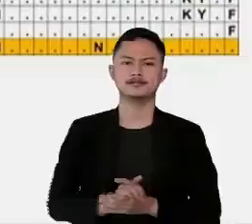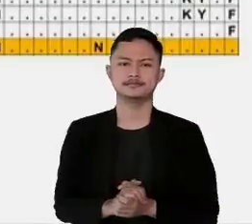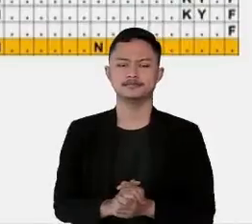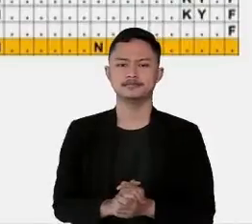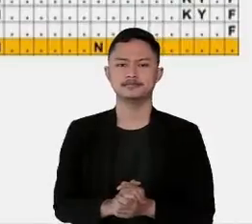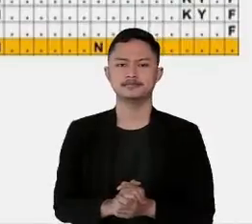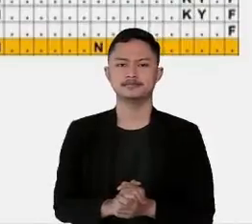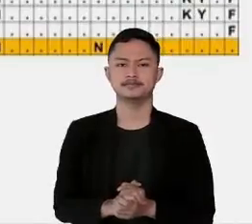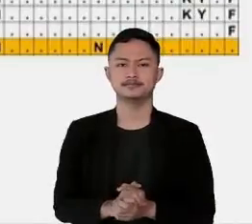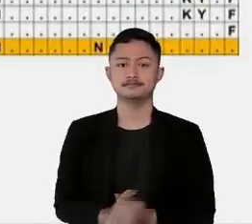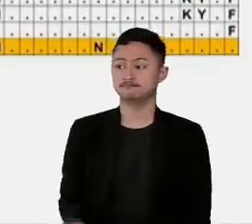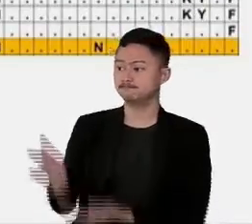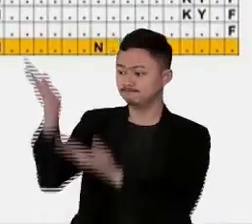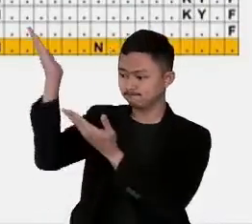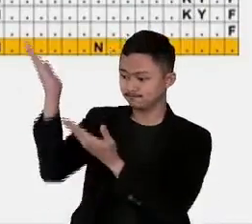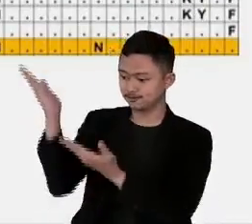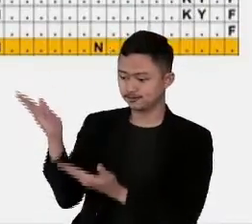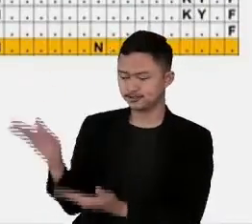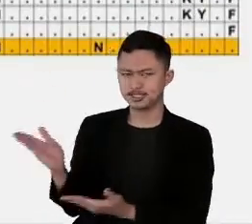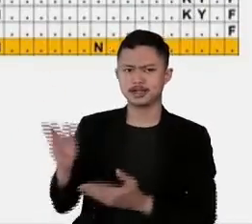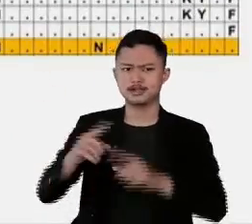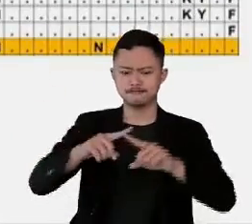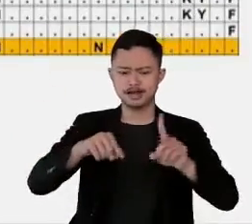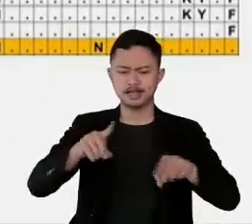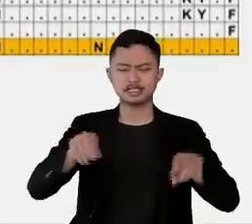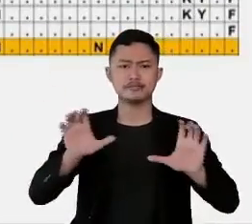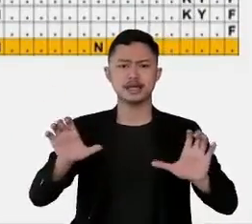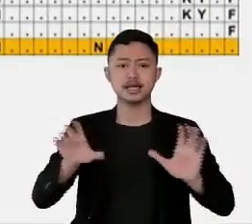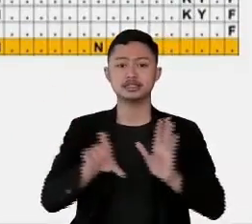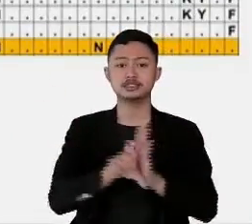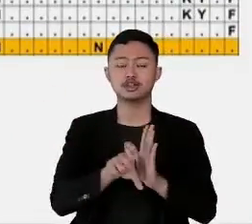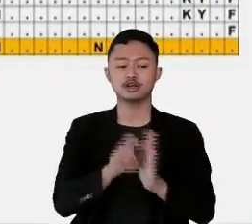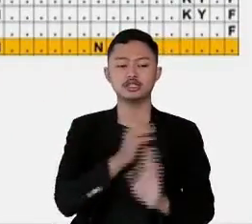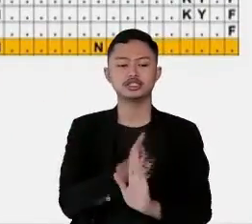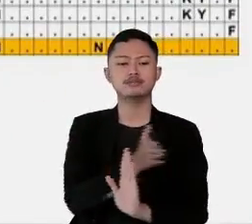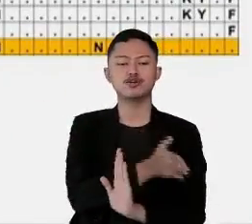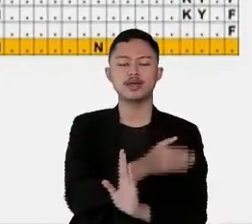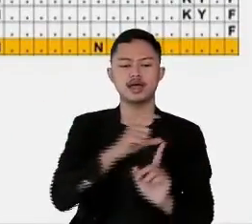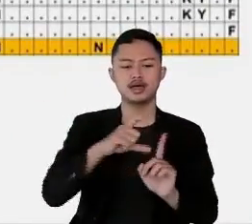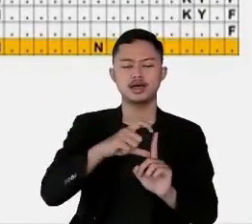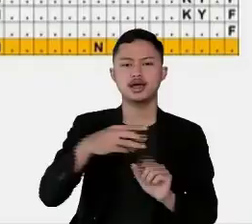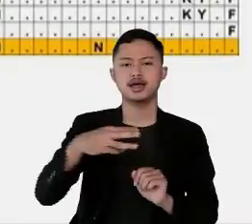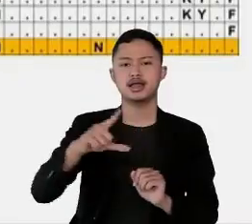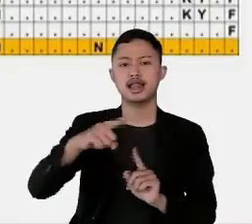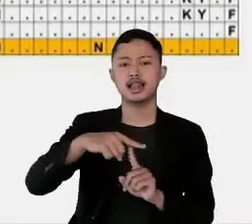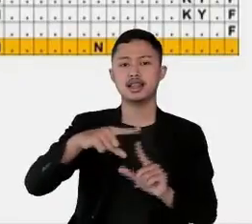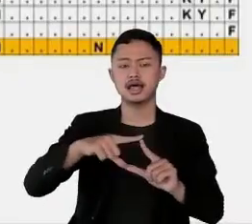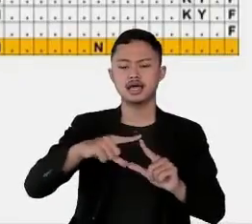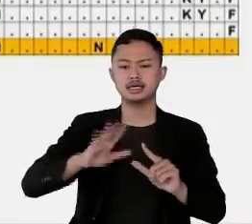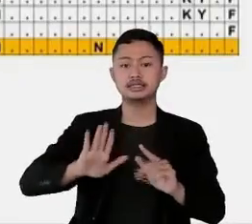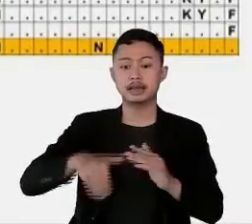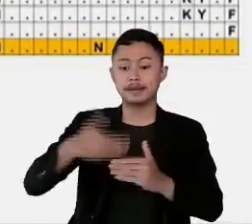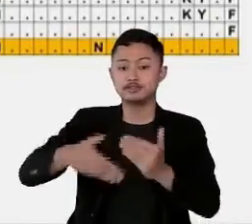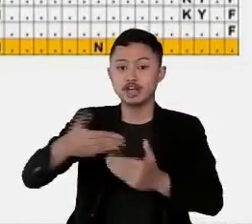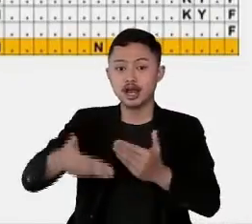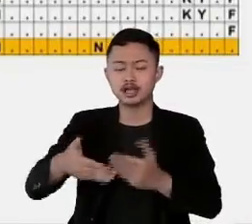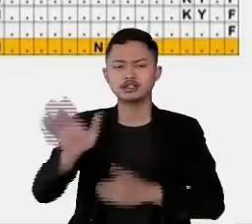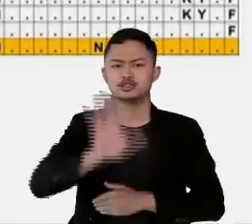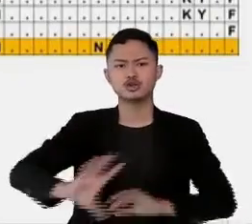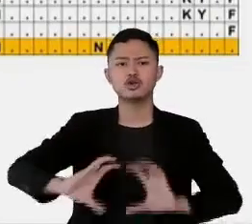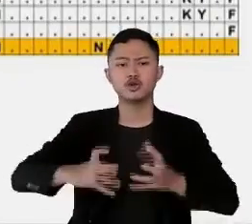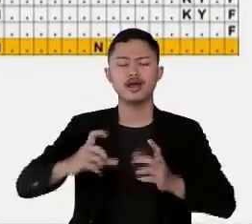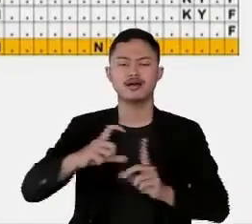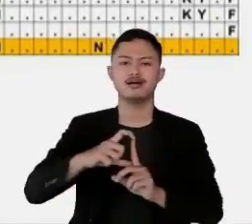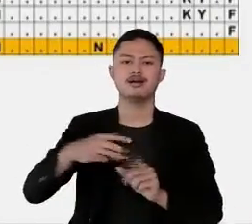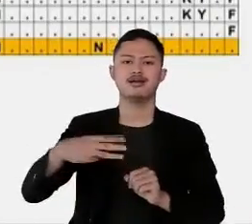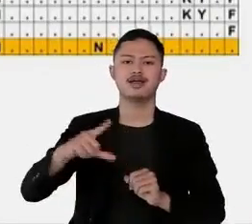dari dari sifat ini jadi dari terus Delta yang sebelumnya sampai sekarang ini sangat dominan di dunia